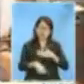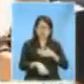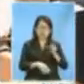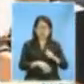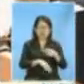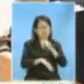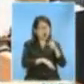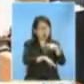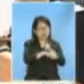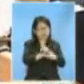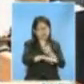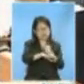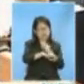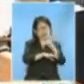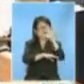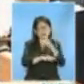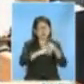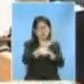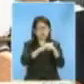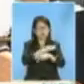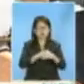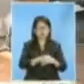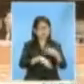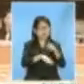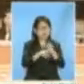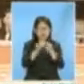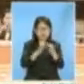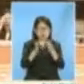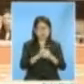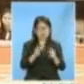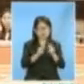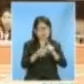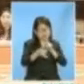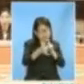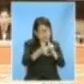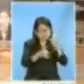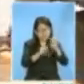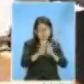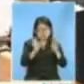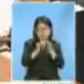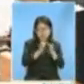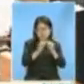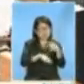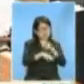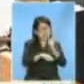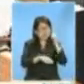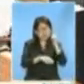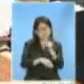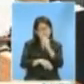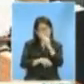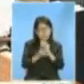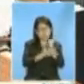านเนี่ยผมบ้านกินเมืองยังไม่ได้ชี้แจงเลยนะครับคณะกรรมการก็ยังไม่ได้สอบขอให้ท่านประธานช่วยวินิจฉัยนะครับว่